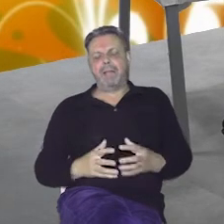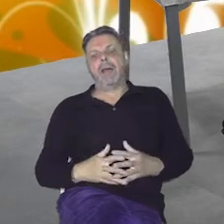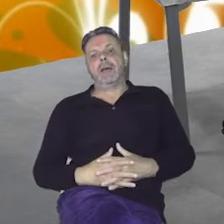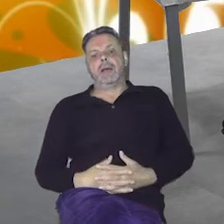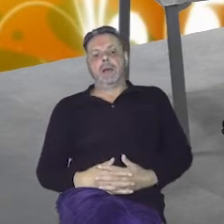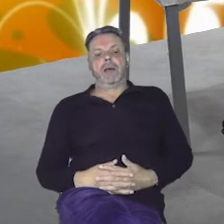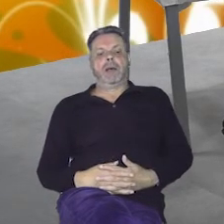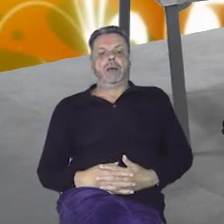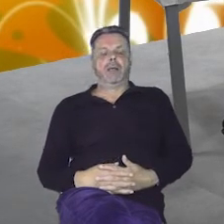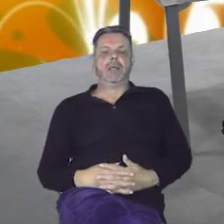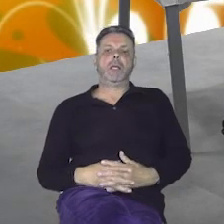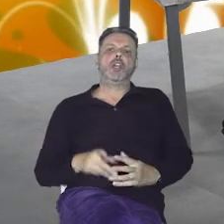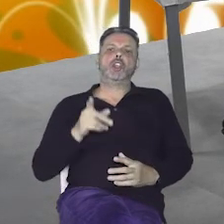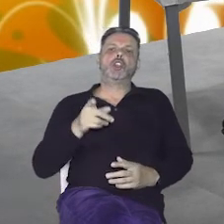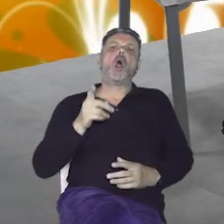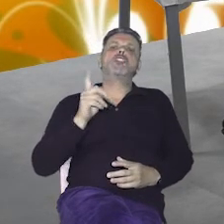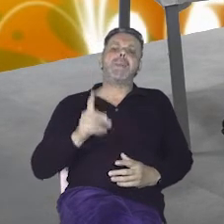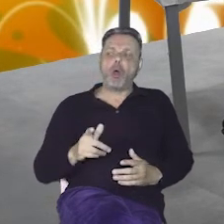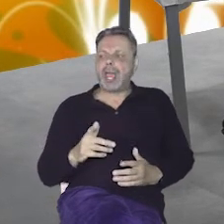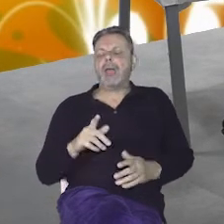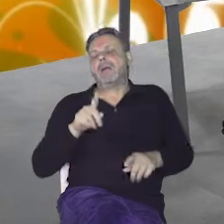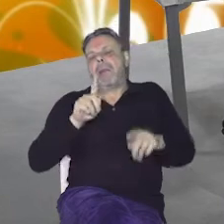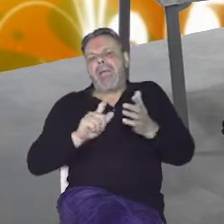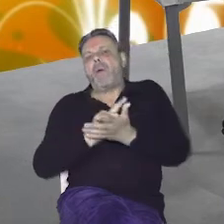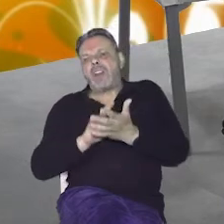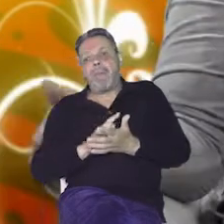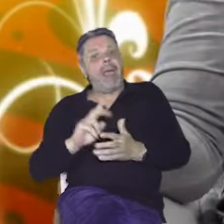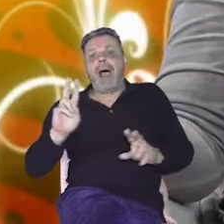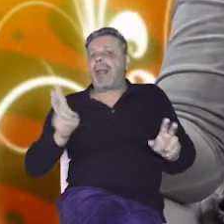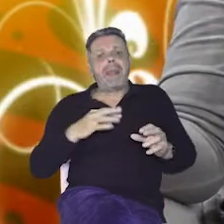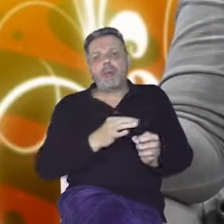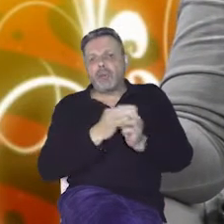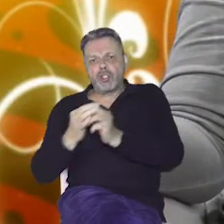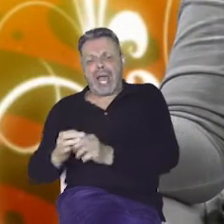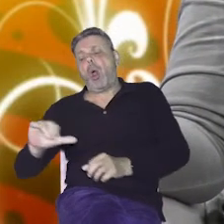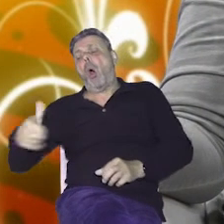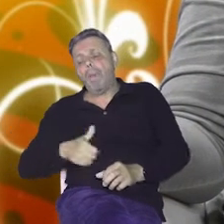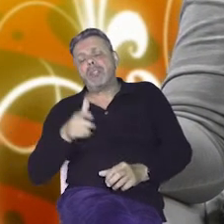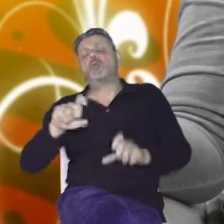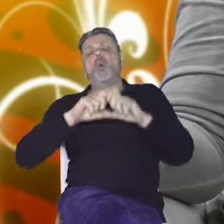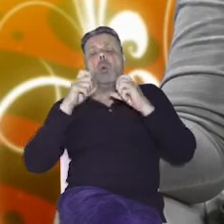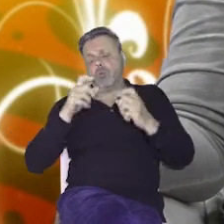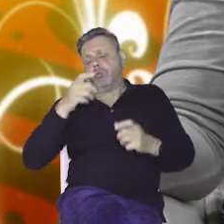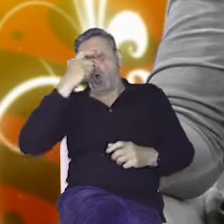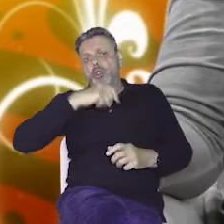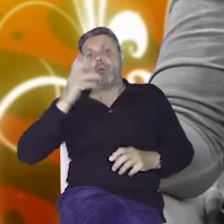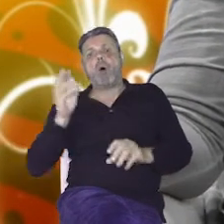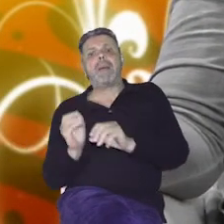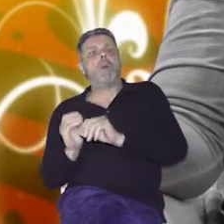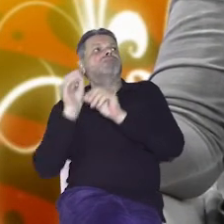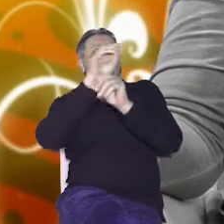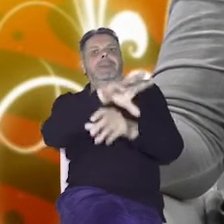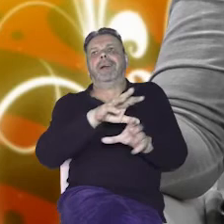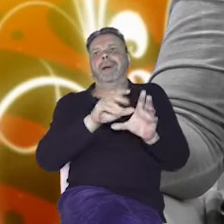se može na neki način neko vrijeme, ali se ne može stalno. I opet moramo smjestiti tu osobu u dom. E, sad mene zanima, vi sa